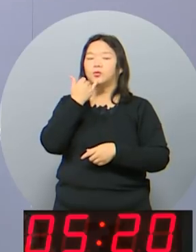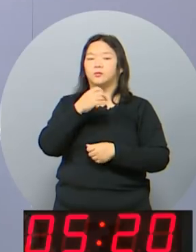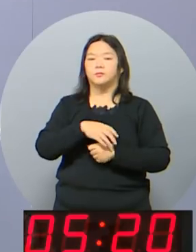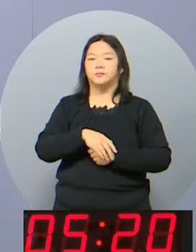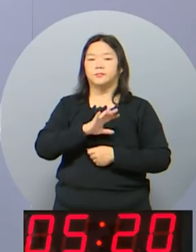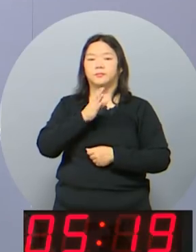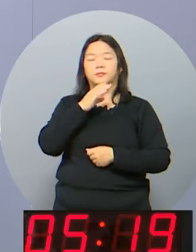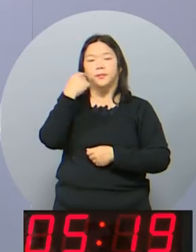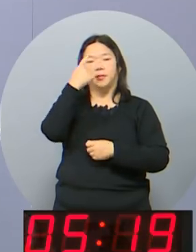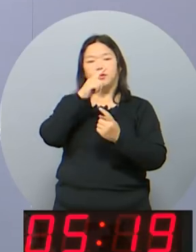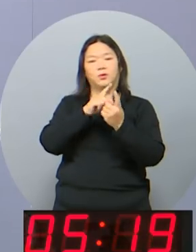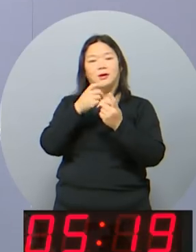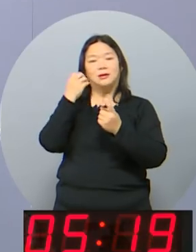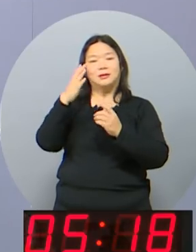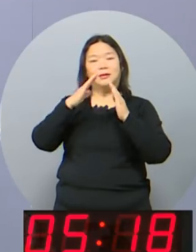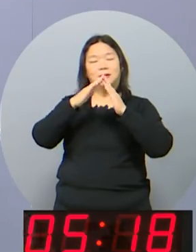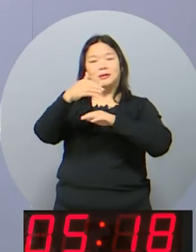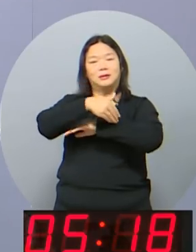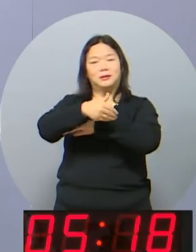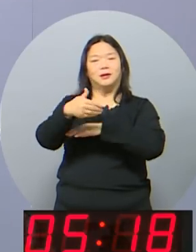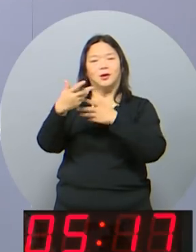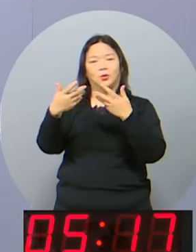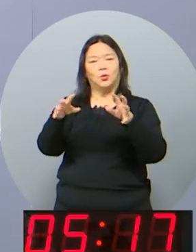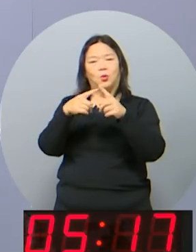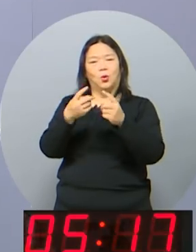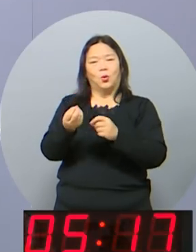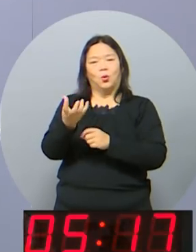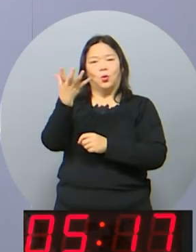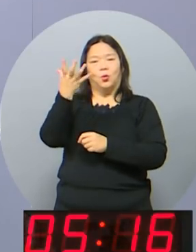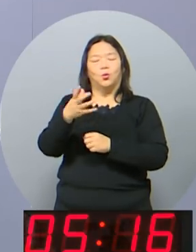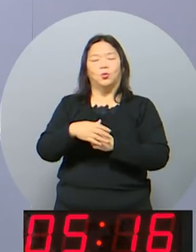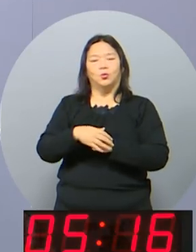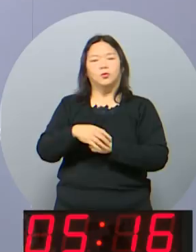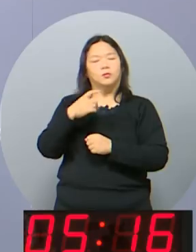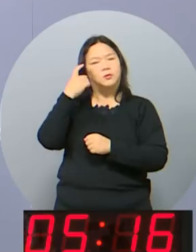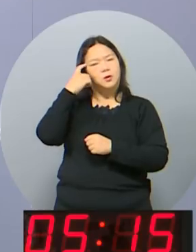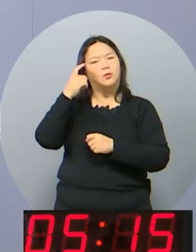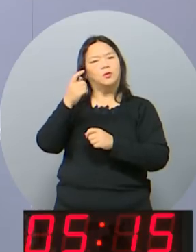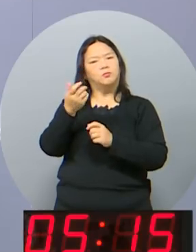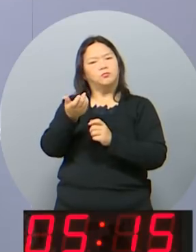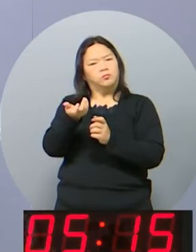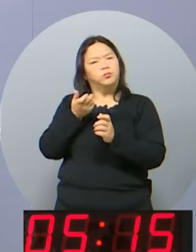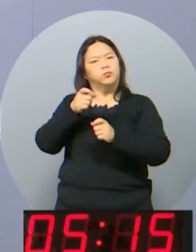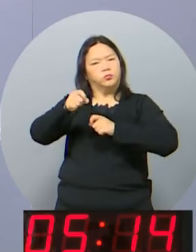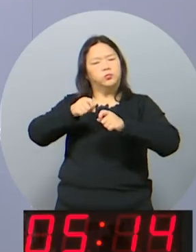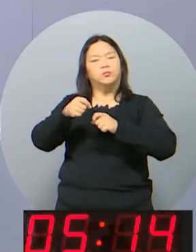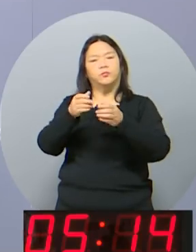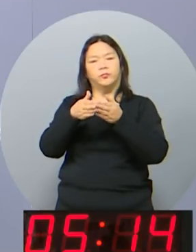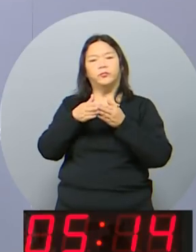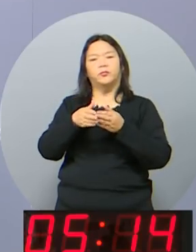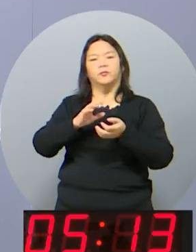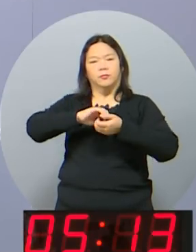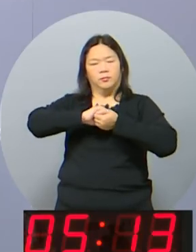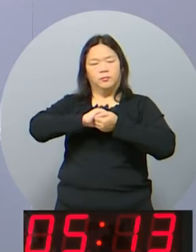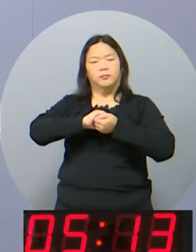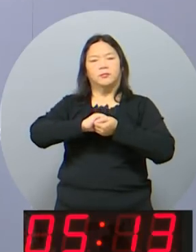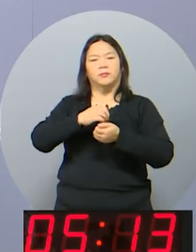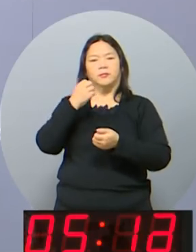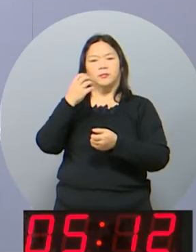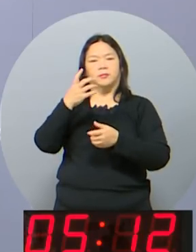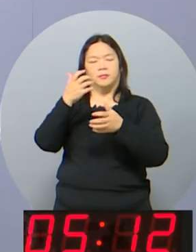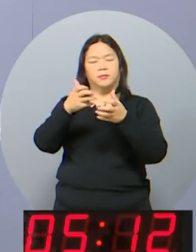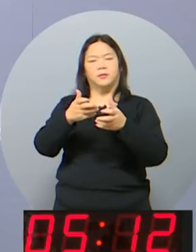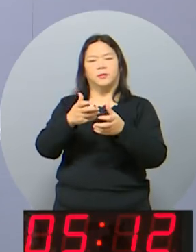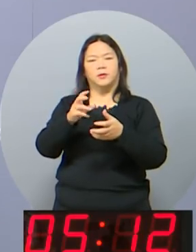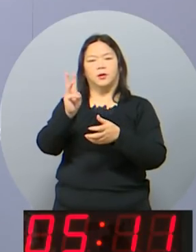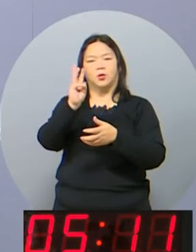面对我们新市镇越来越多的人口，我们要未雨绸缪，一定要在新建蓄水